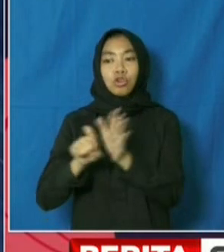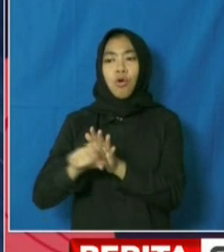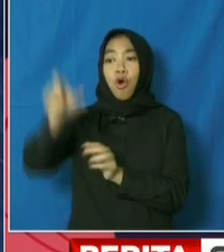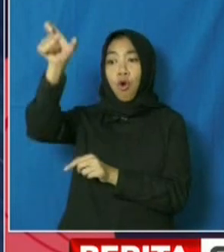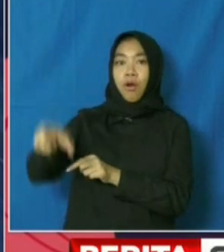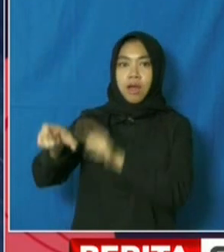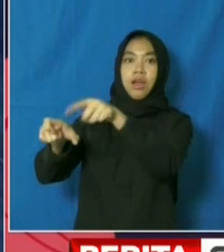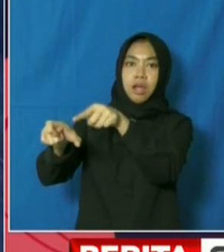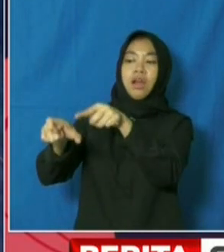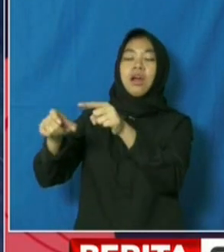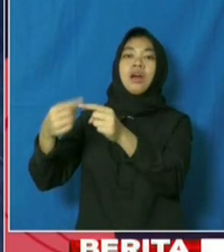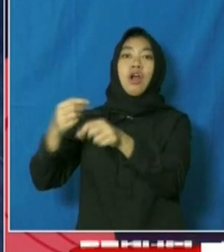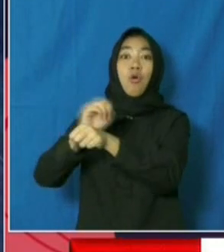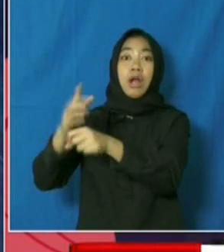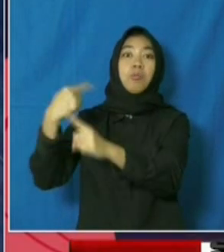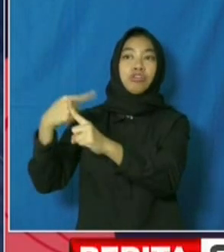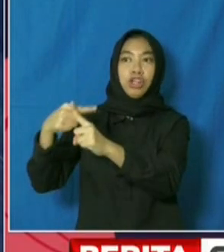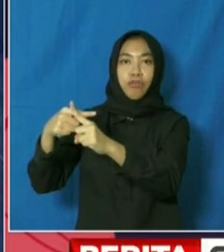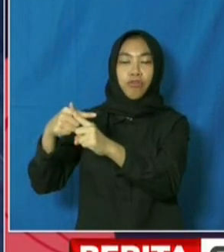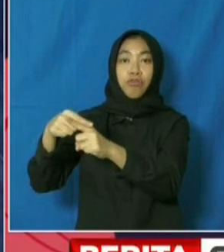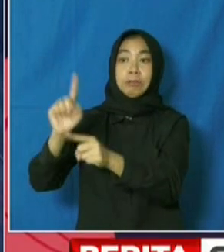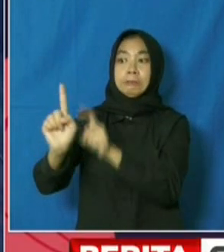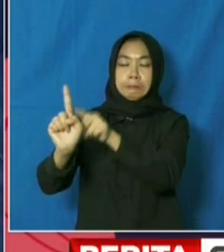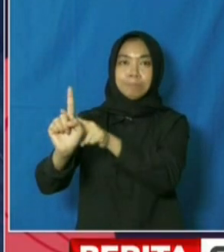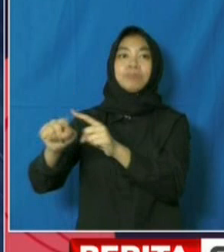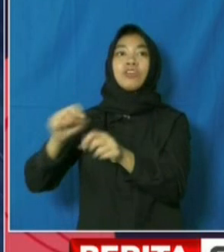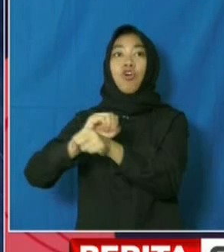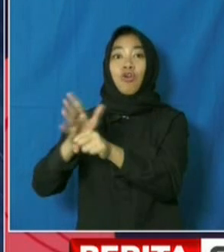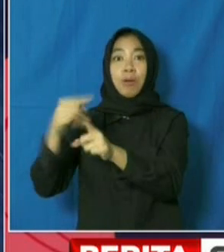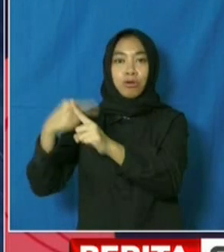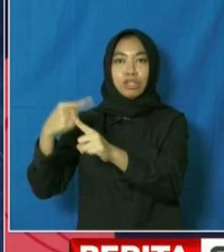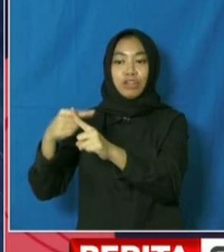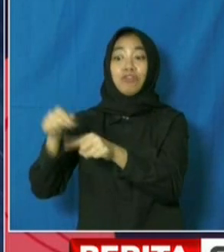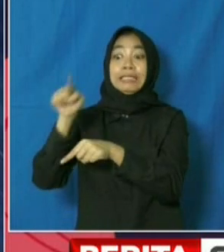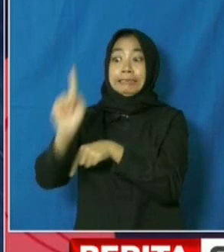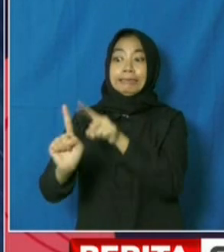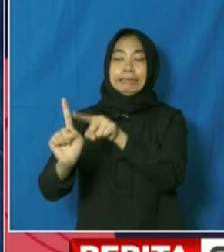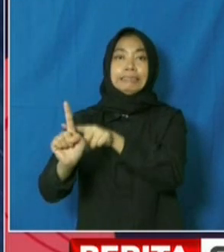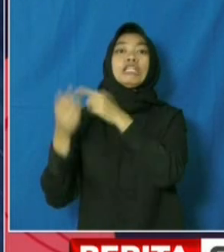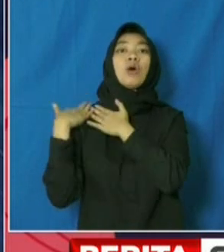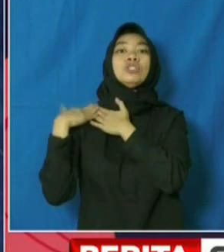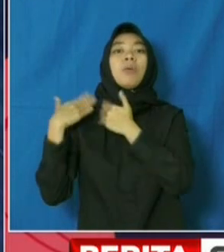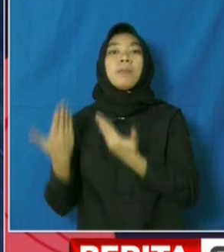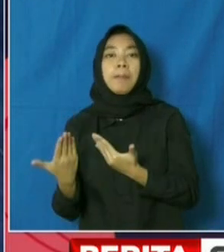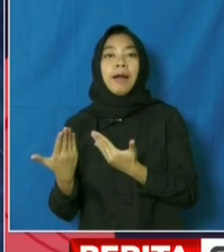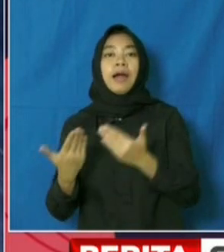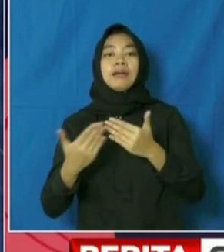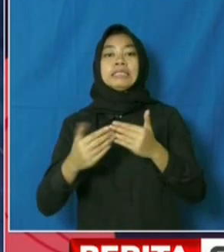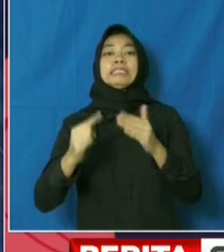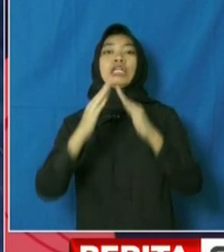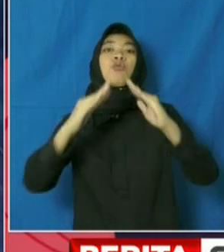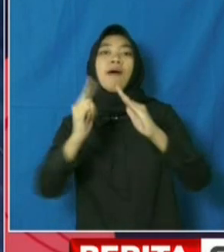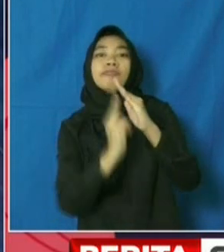positif terpapar altofit 19 maka tanggung jawabnya adalah lakukan pengobatan serta mengisolasi